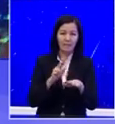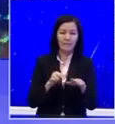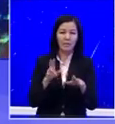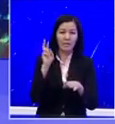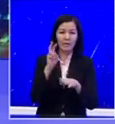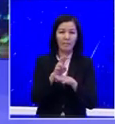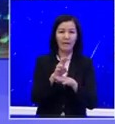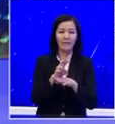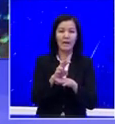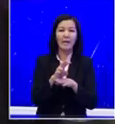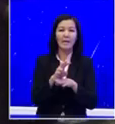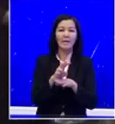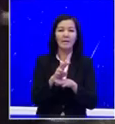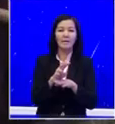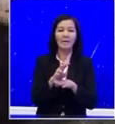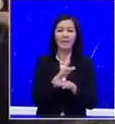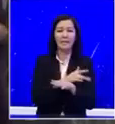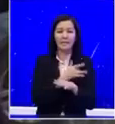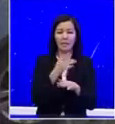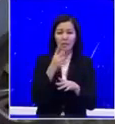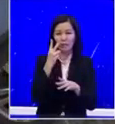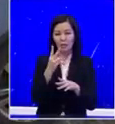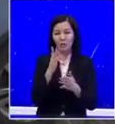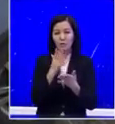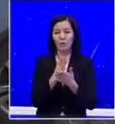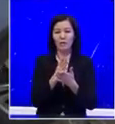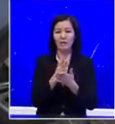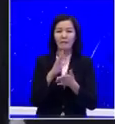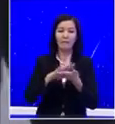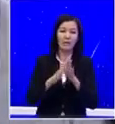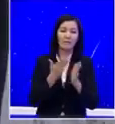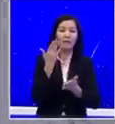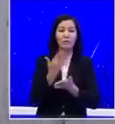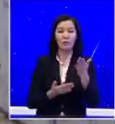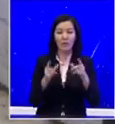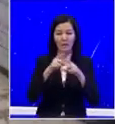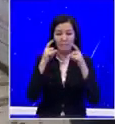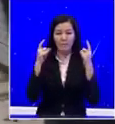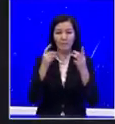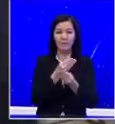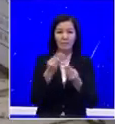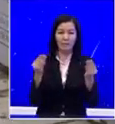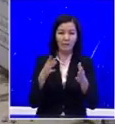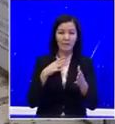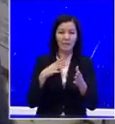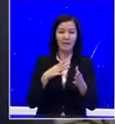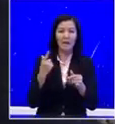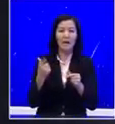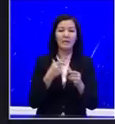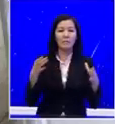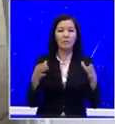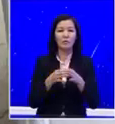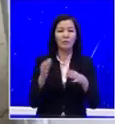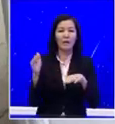барды. Кезекшілікте тұрған мамандардың қал жағдайын сұрап қажеттілігін білді. Әкелген бетперделерін үлестірді. Айта кетсек, аталмыш